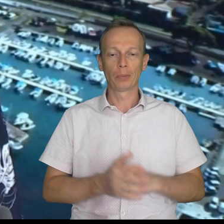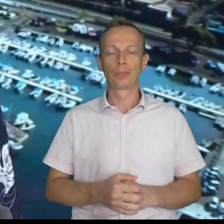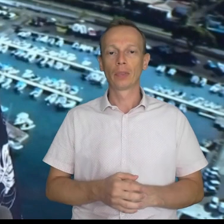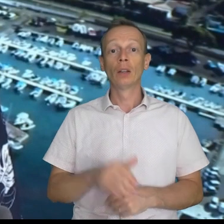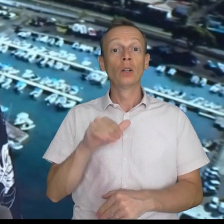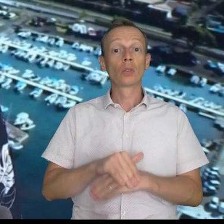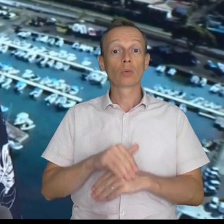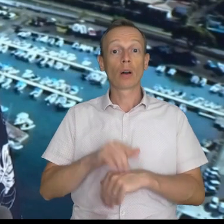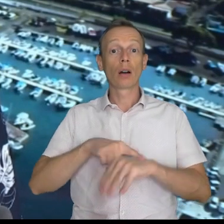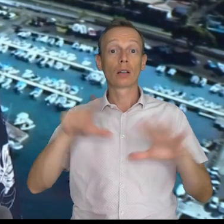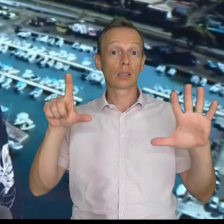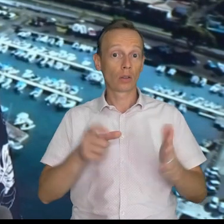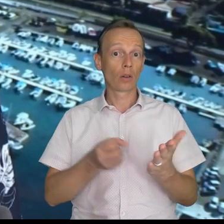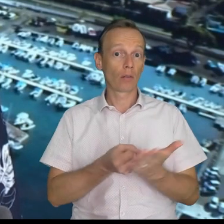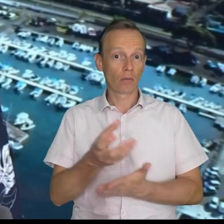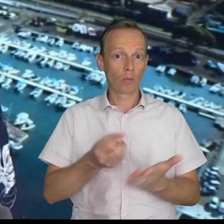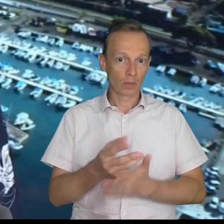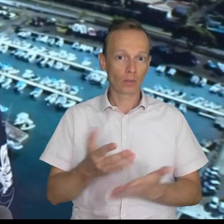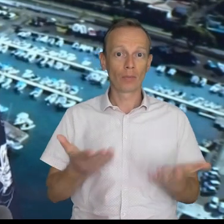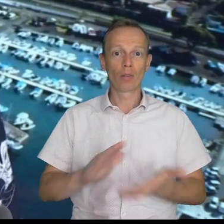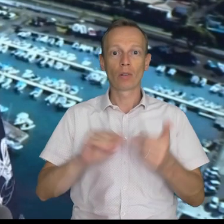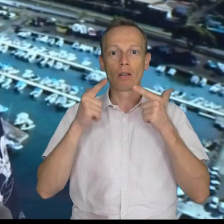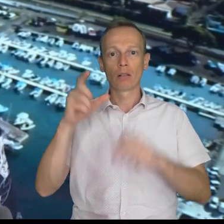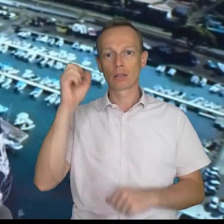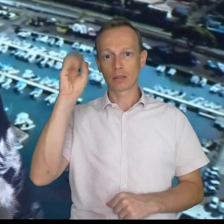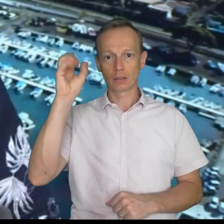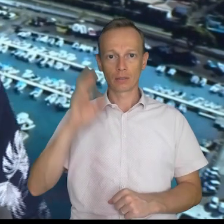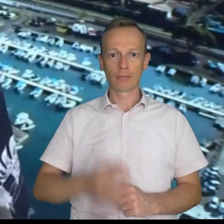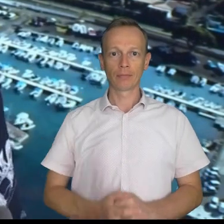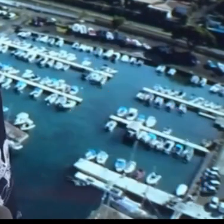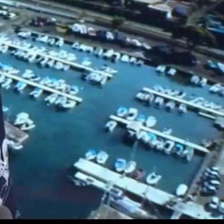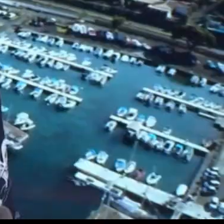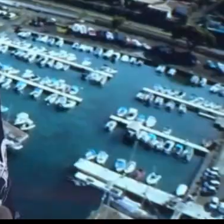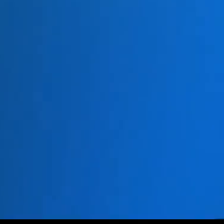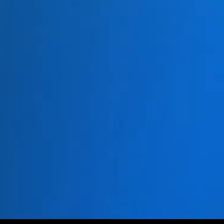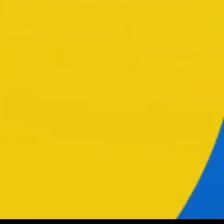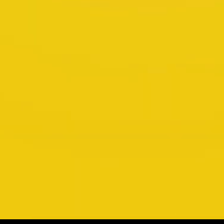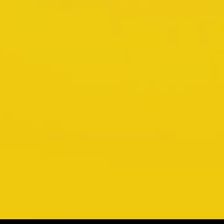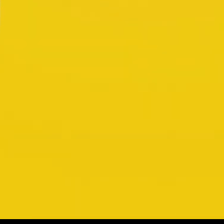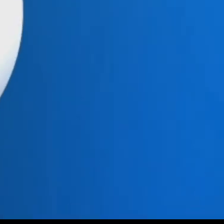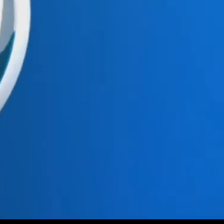Voilà, retrouvez votre journal ce soir à 19h. Tout de suite, votre VA. Sous